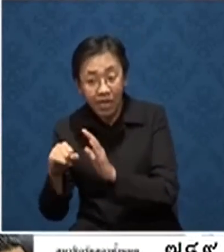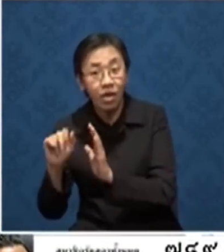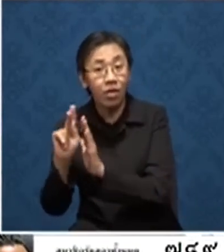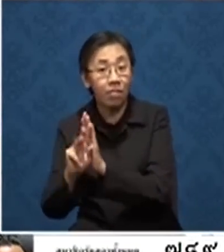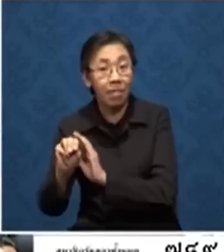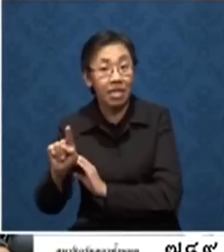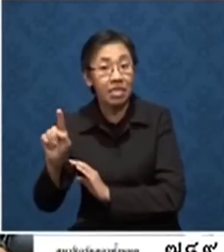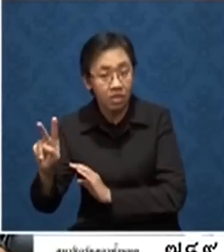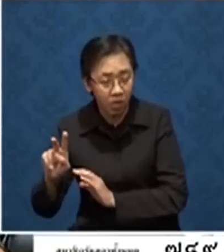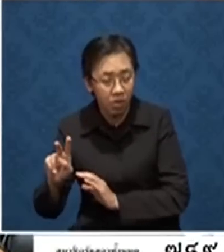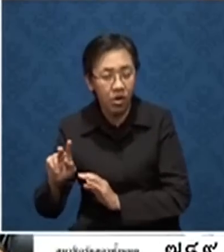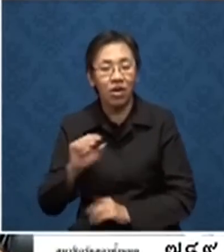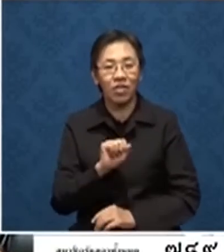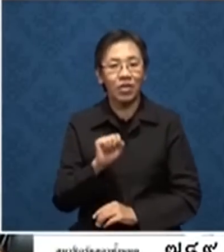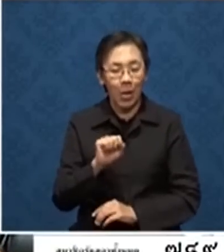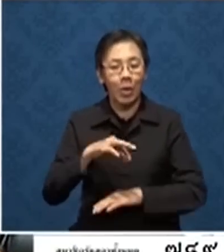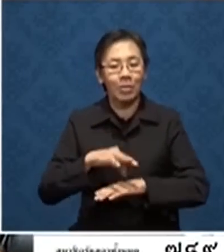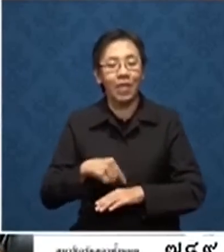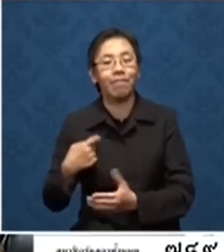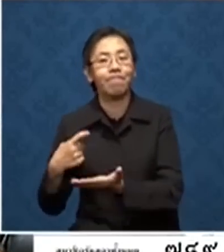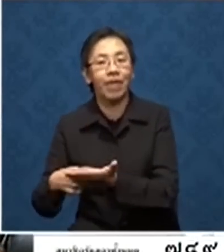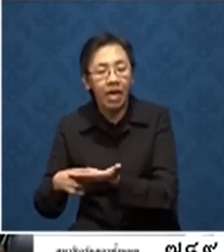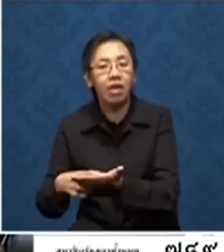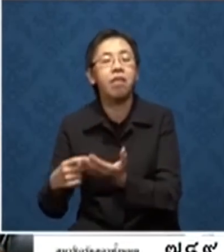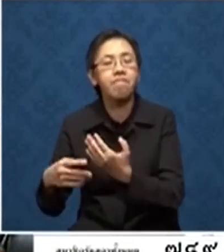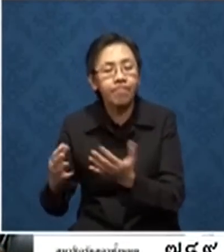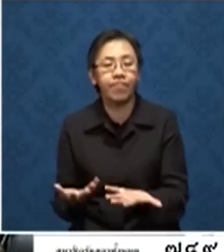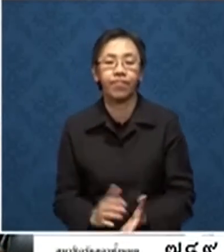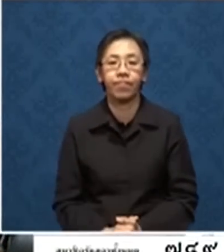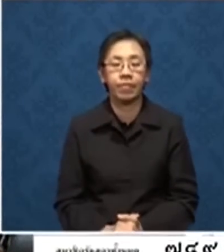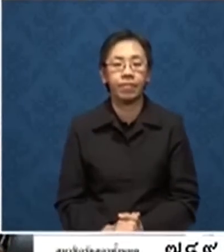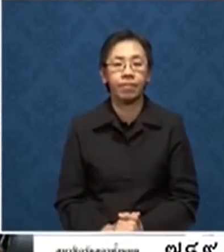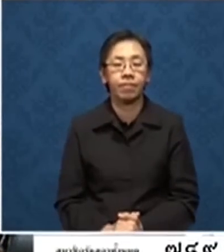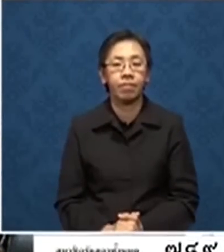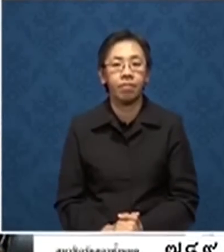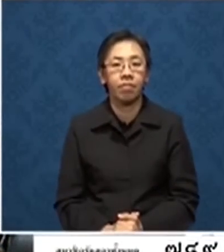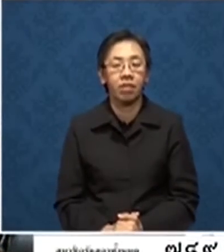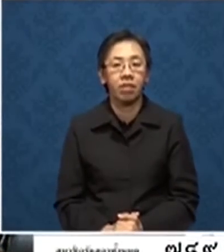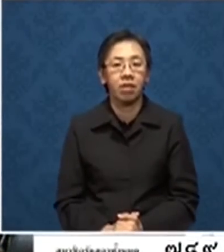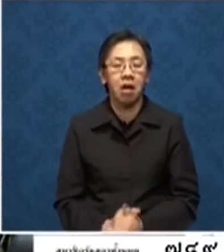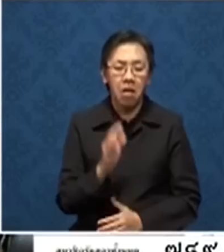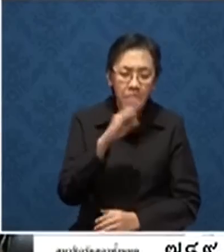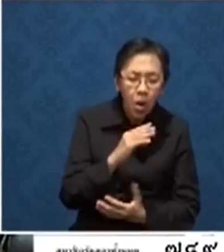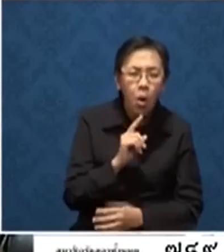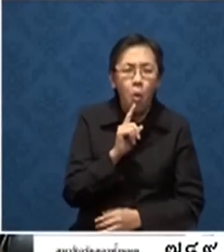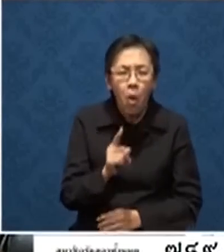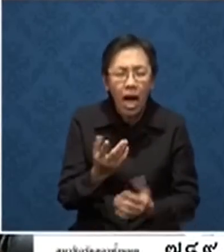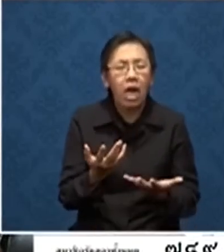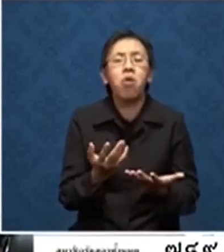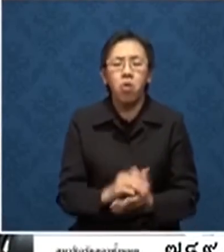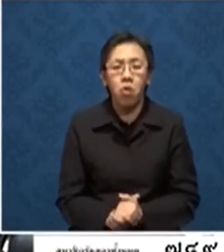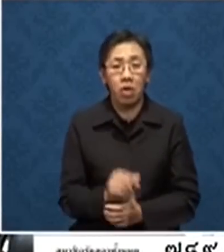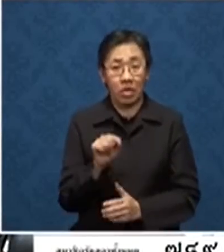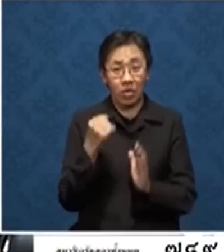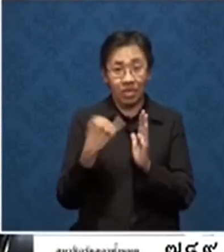ในมาตรา112ผู้ที่หมิ่นนะครับผู้ถูกดำเนินคดีในคดีนี้